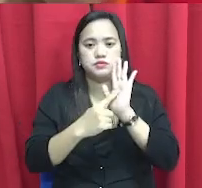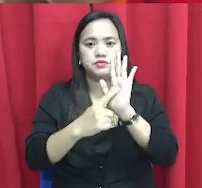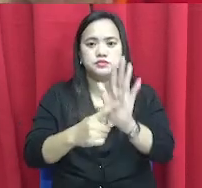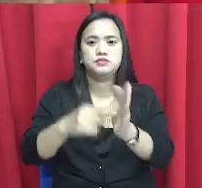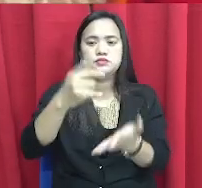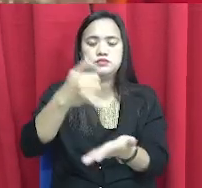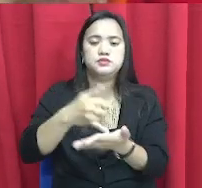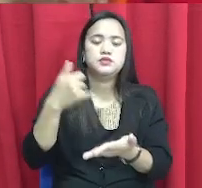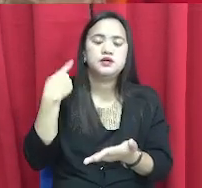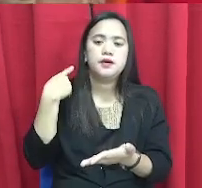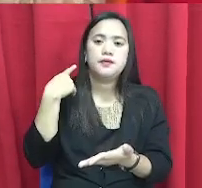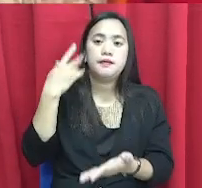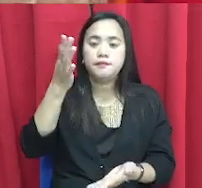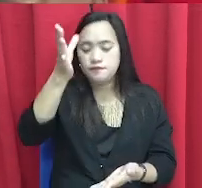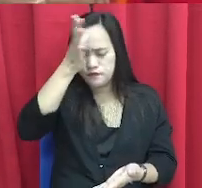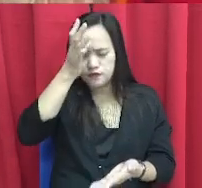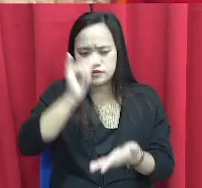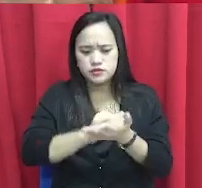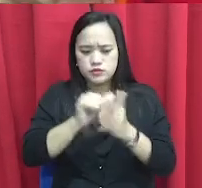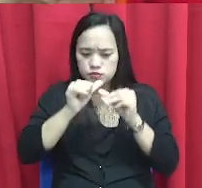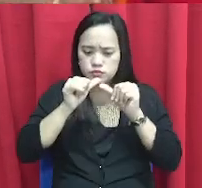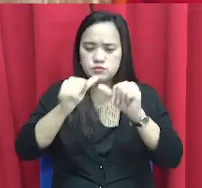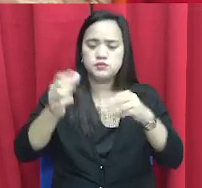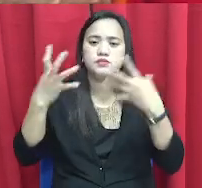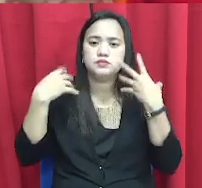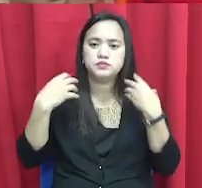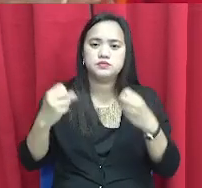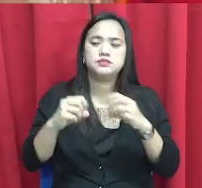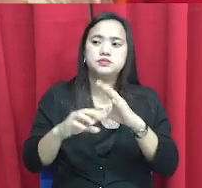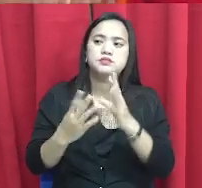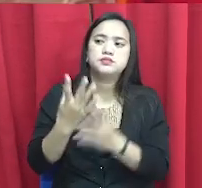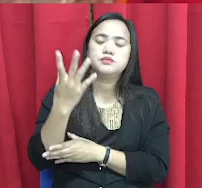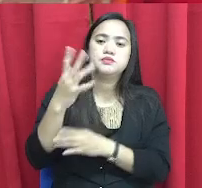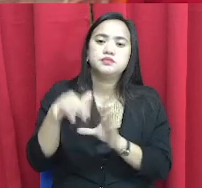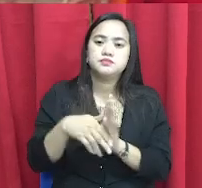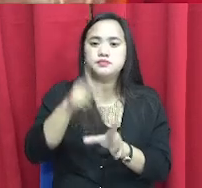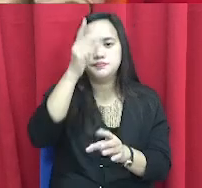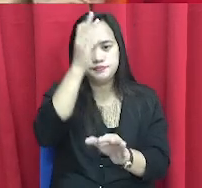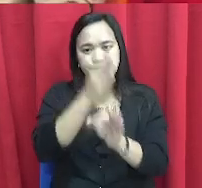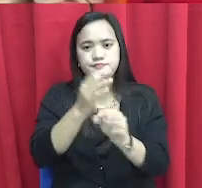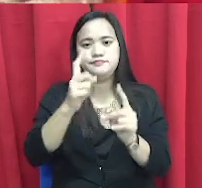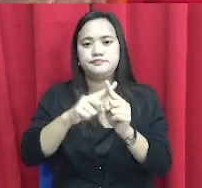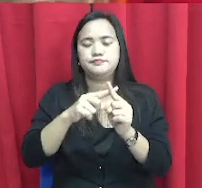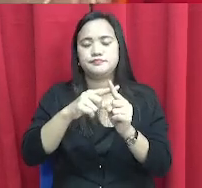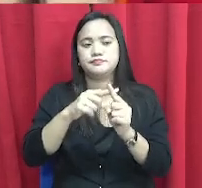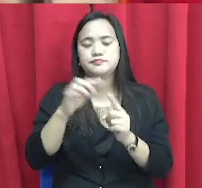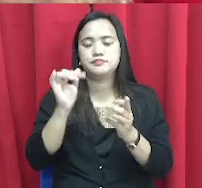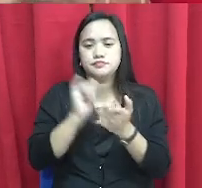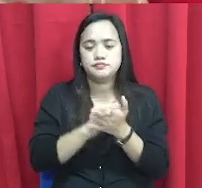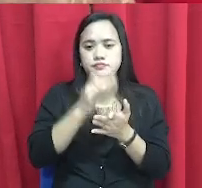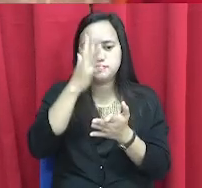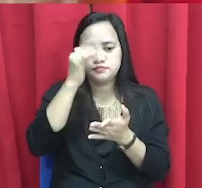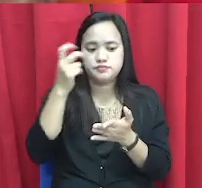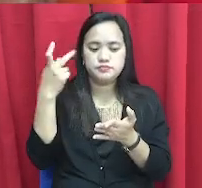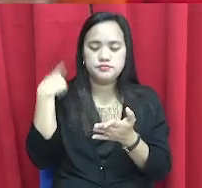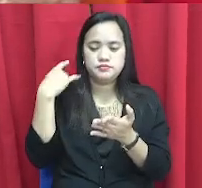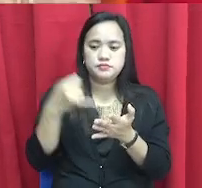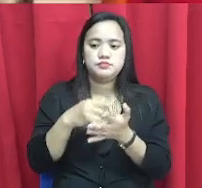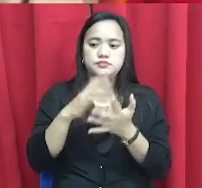meron silang tatay na patuloy na tumitibay at lumalago sa kanyang pananampalataya kaya ano